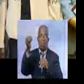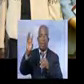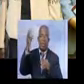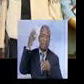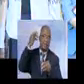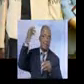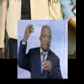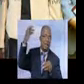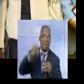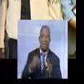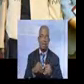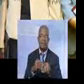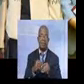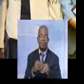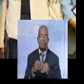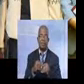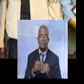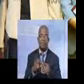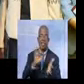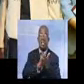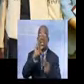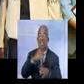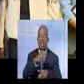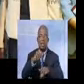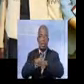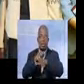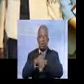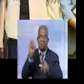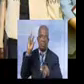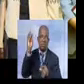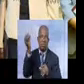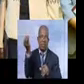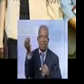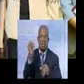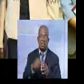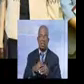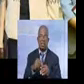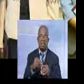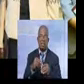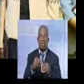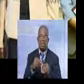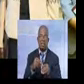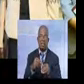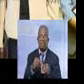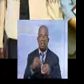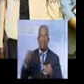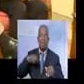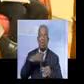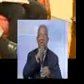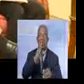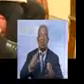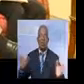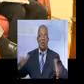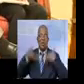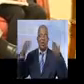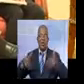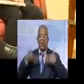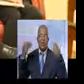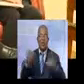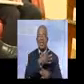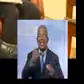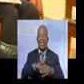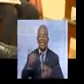connaissance de la Côte d'Ivoire et de se familiariser avec la Côte d'Ivoire. Il est très content de son séjour. Le directeur